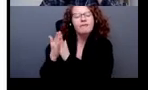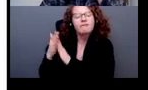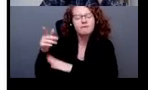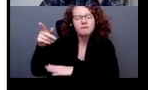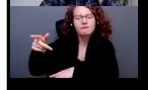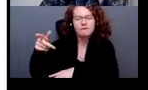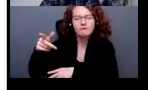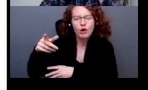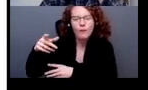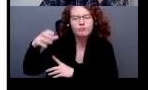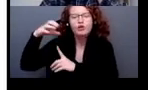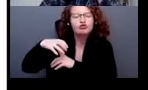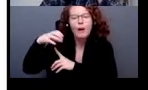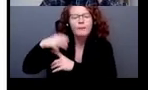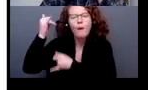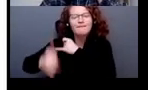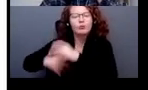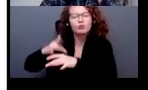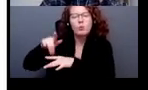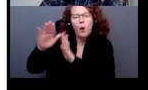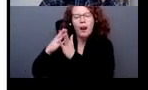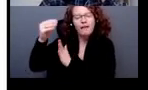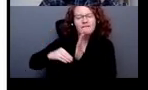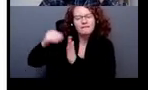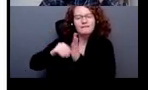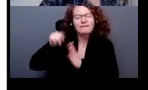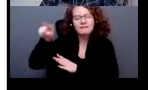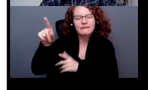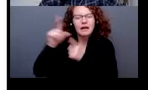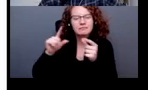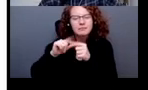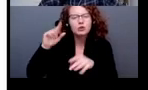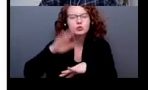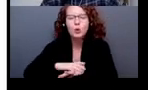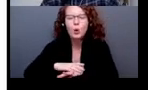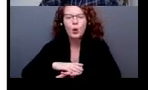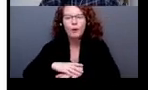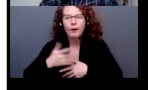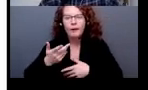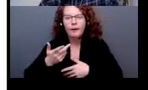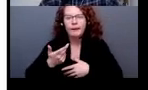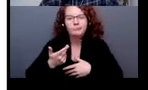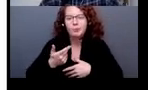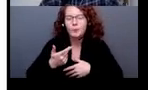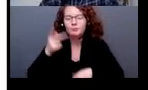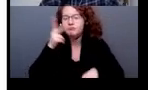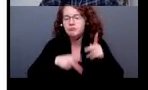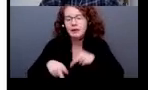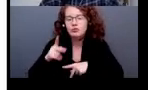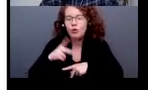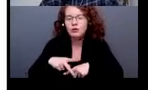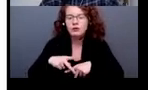décrit dans les forêts d'Oregon comment des gens qui sont là pour des raisons pas